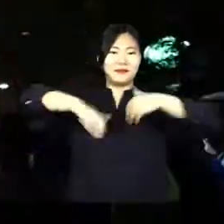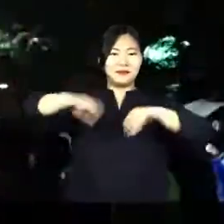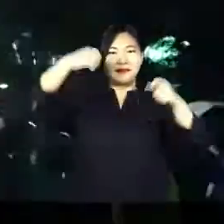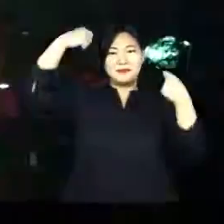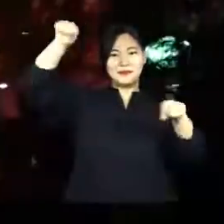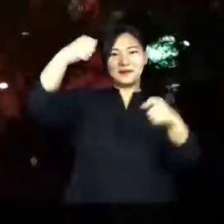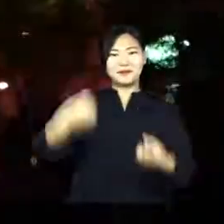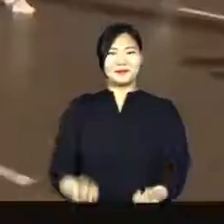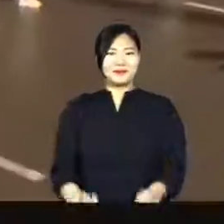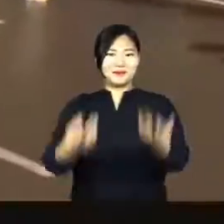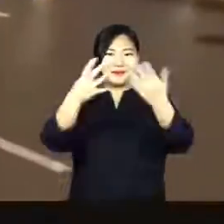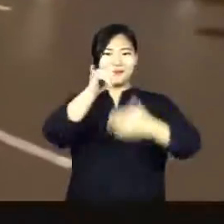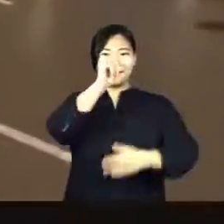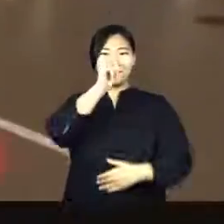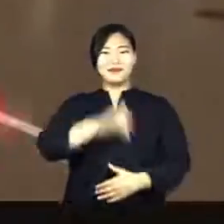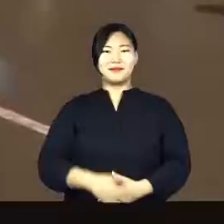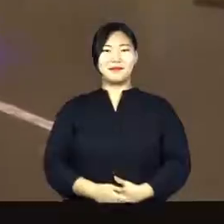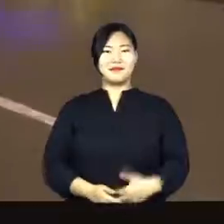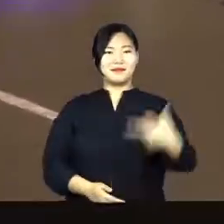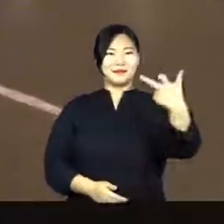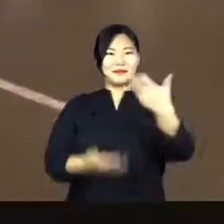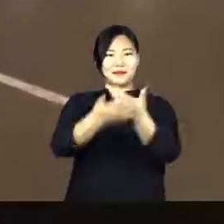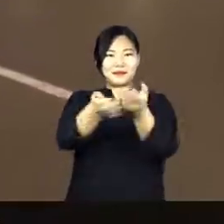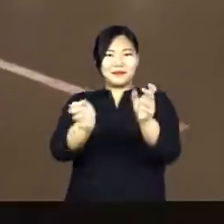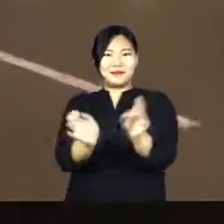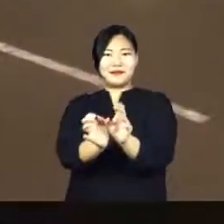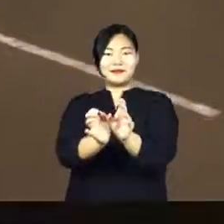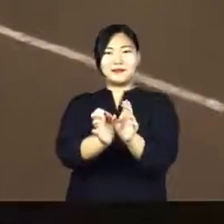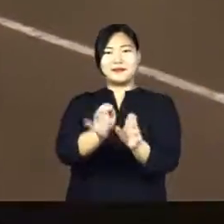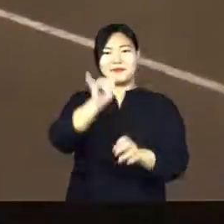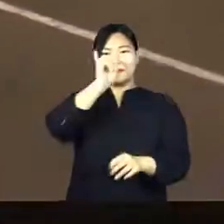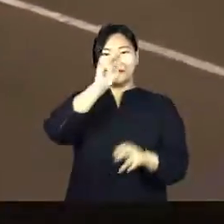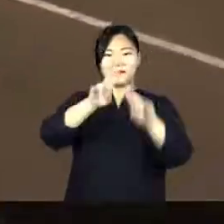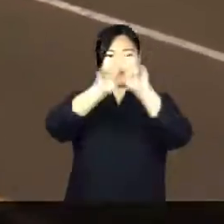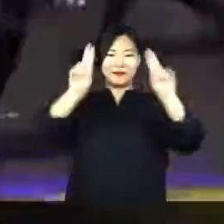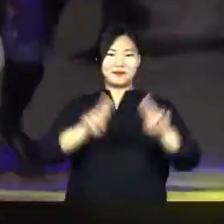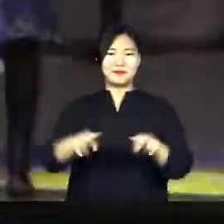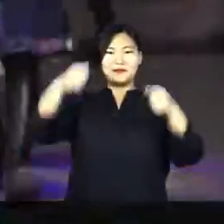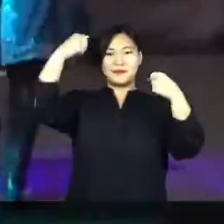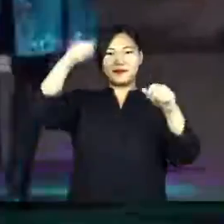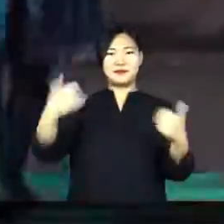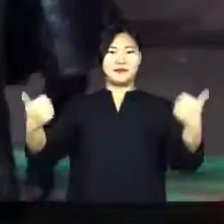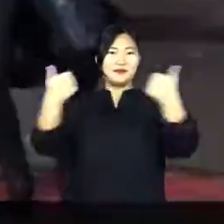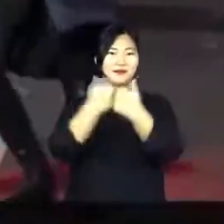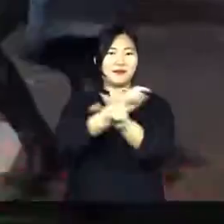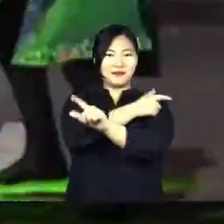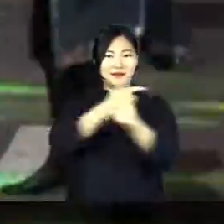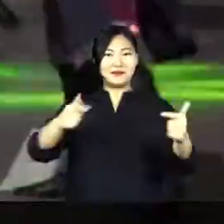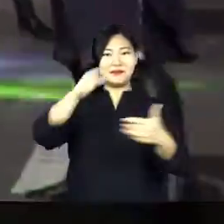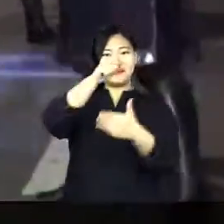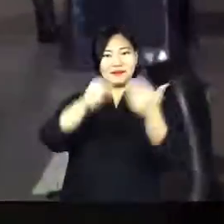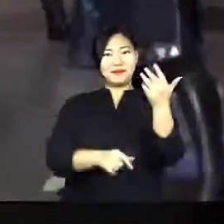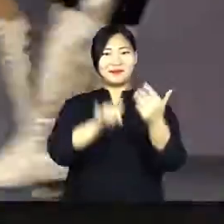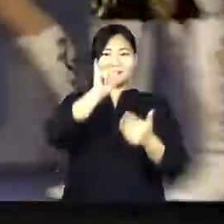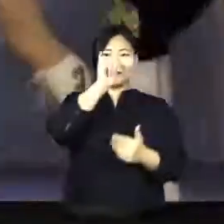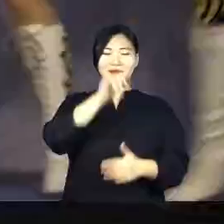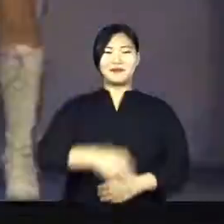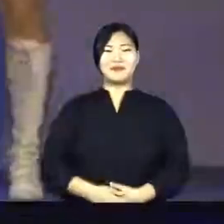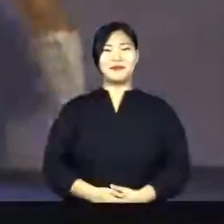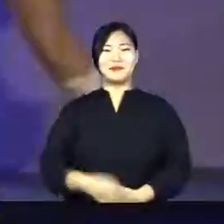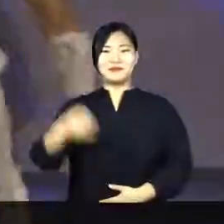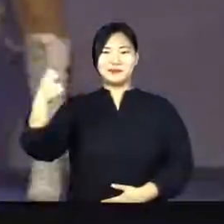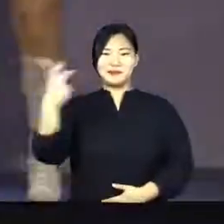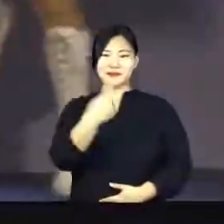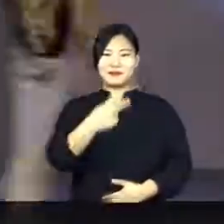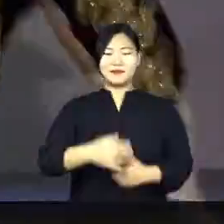명이 화려하게 선보일 거리 댄스 퍼레이드, 17팀의 해외 무용단이 선보이는 국제춤대회 등 세 가지